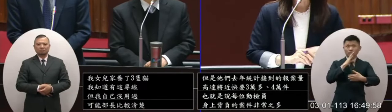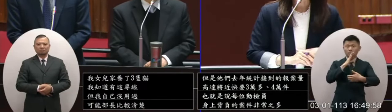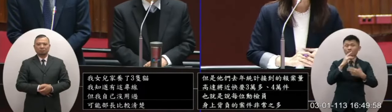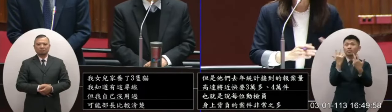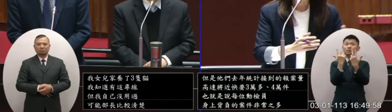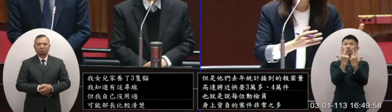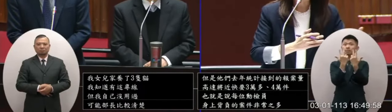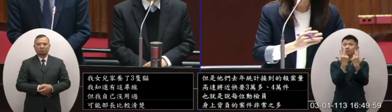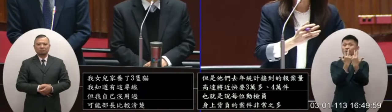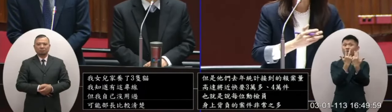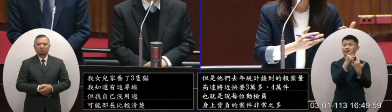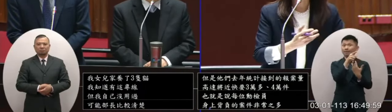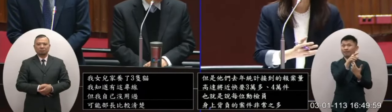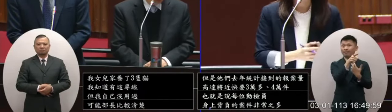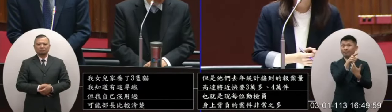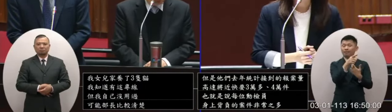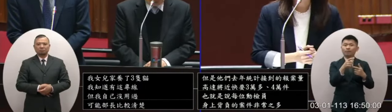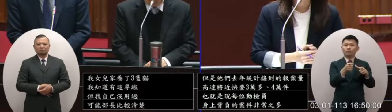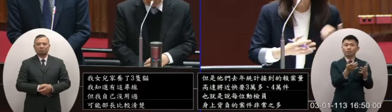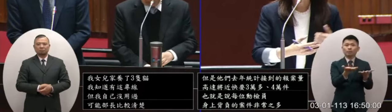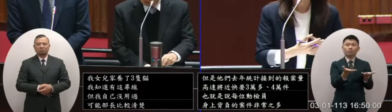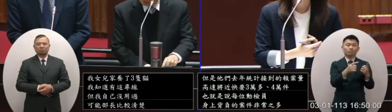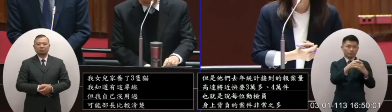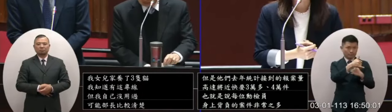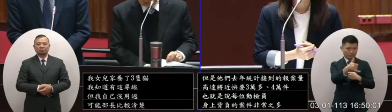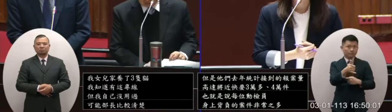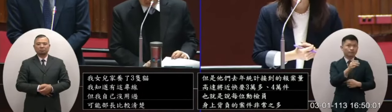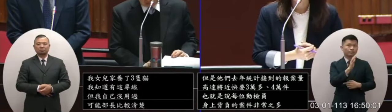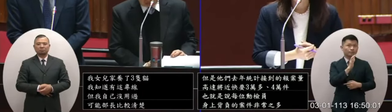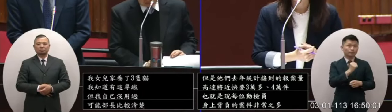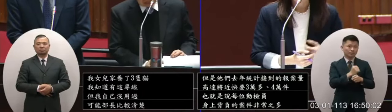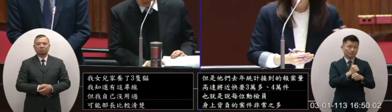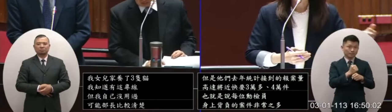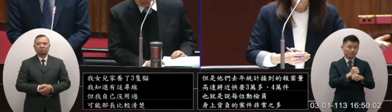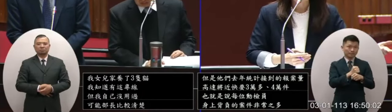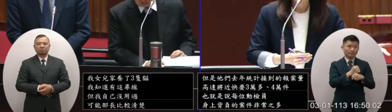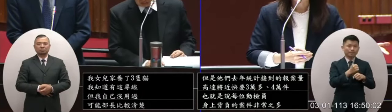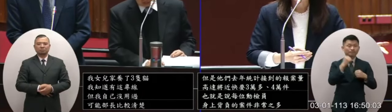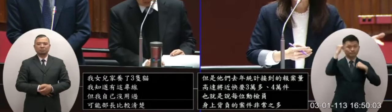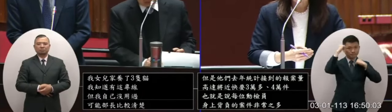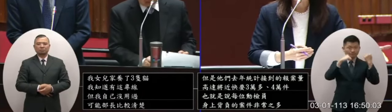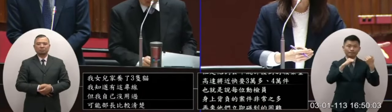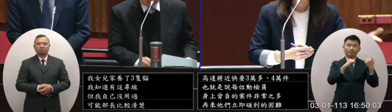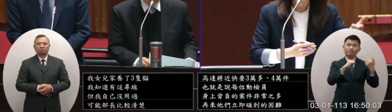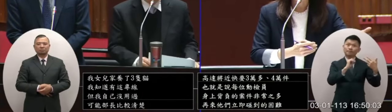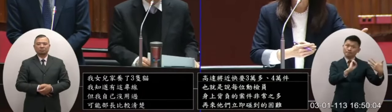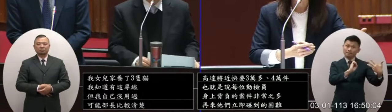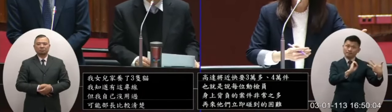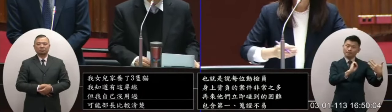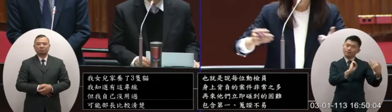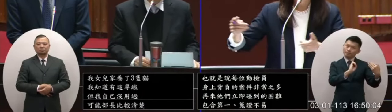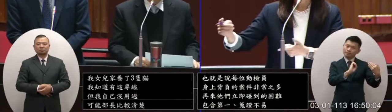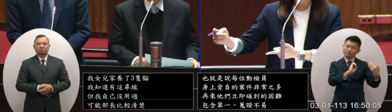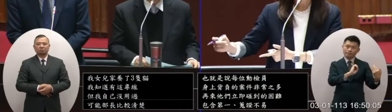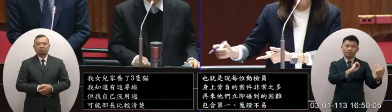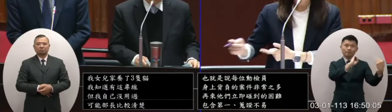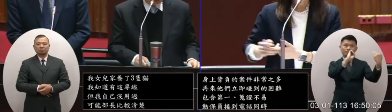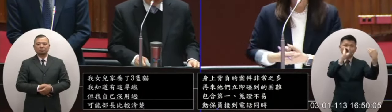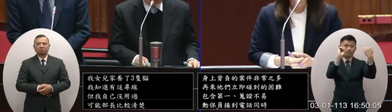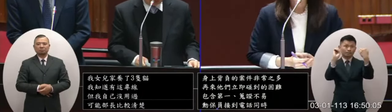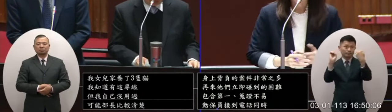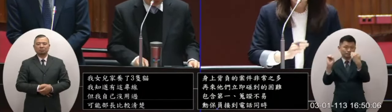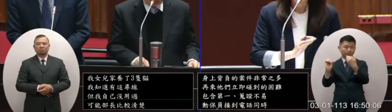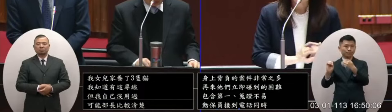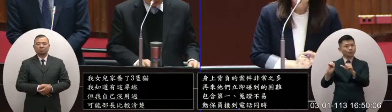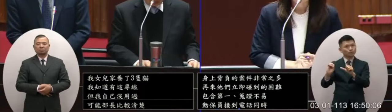市来讲，他们是所谓的编制的公务人员的这样子的一个上班的制度，他从早上八点九点到傍